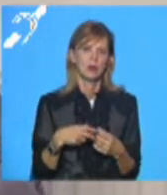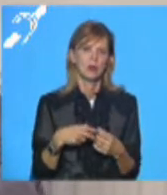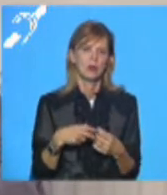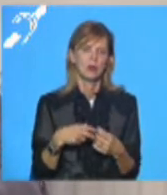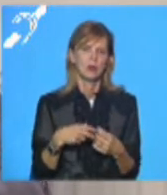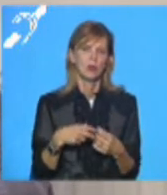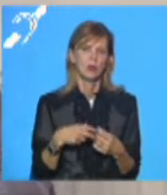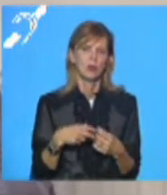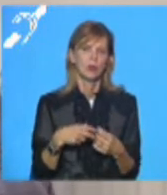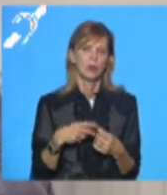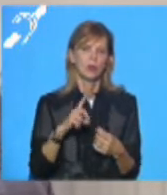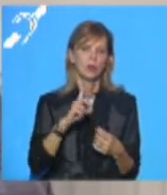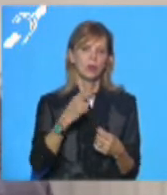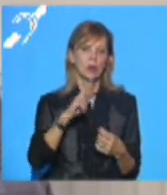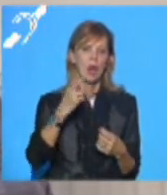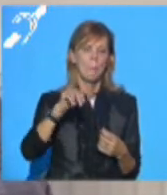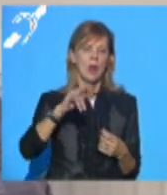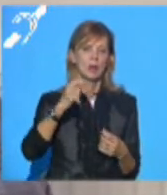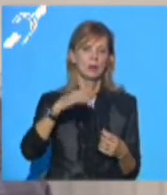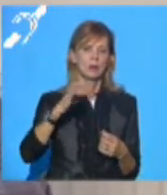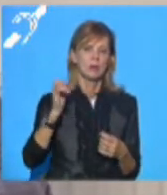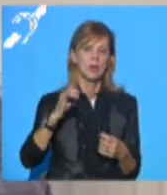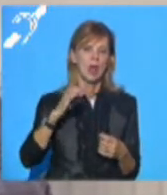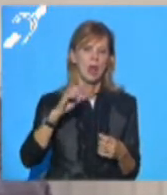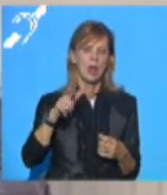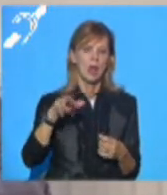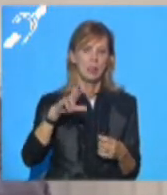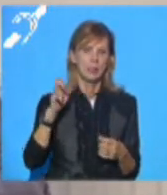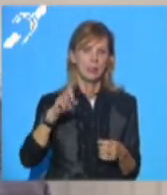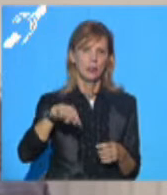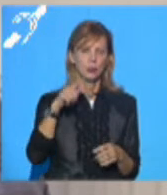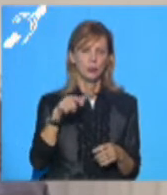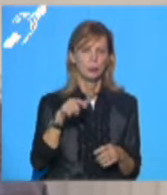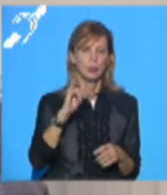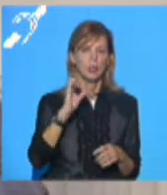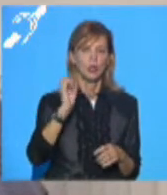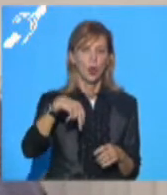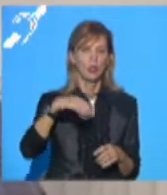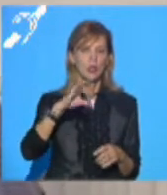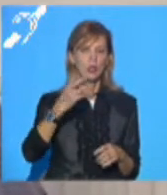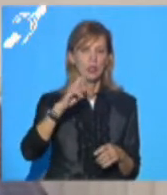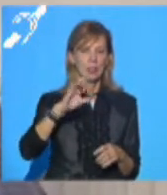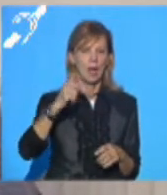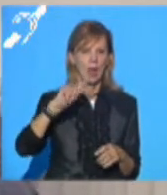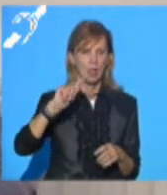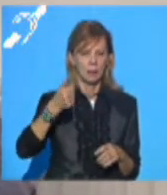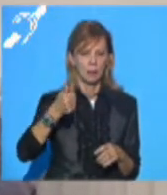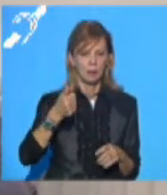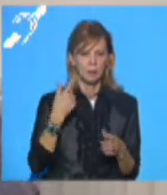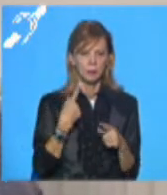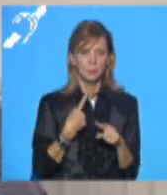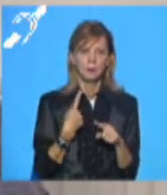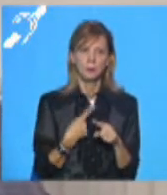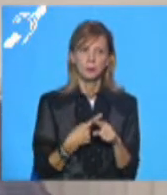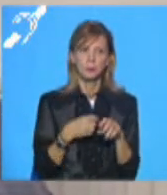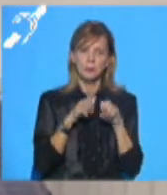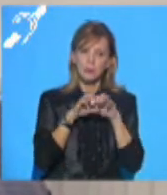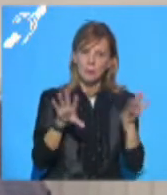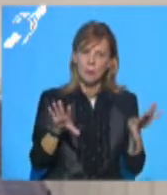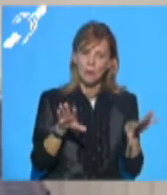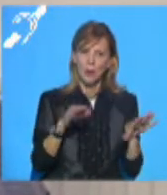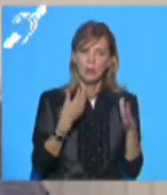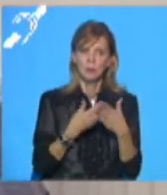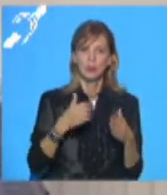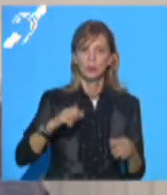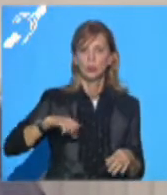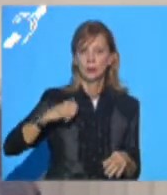o dramatizare după creangă, cu un efect extraordinar asupra publicului tânăr,